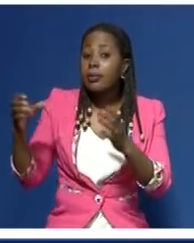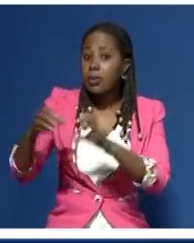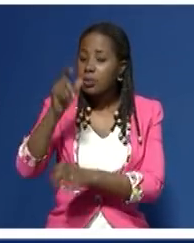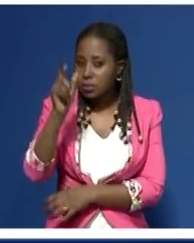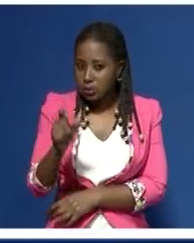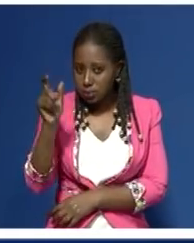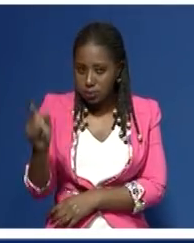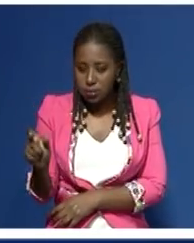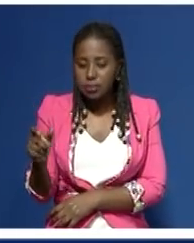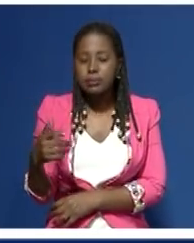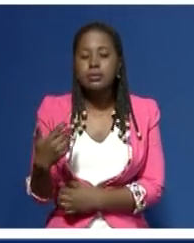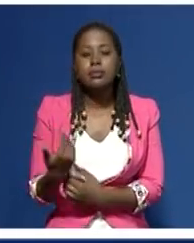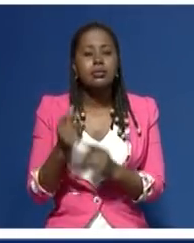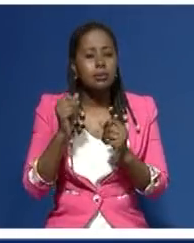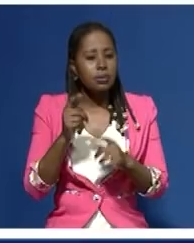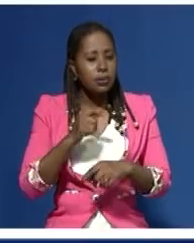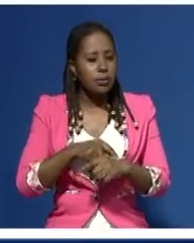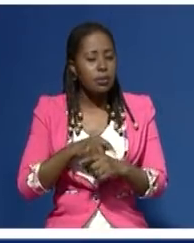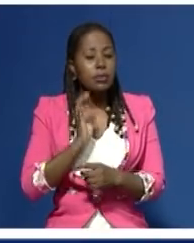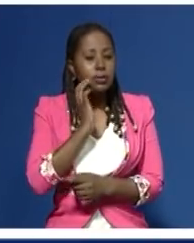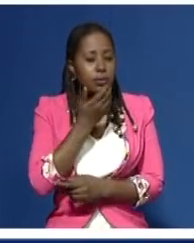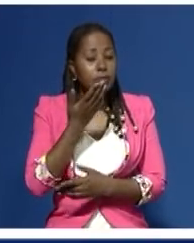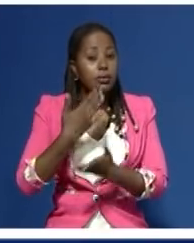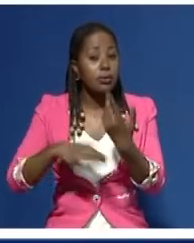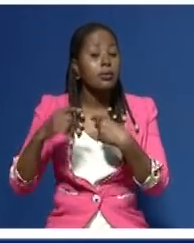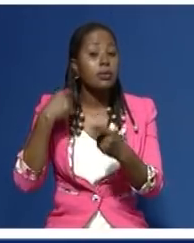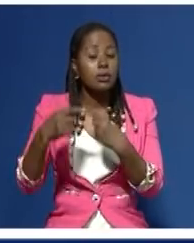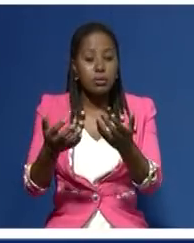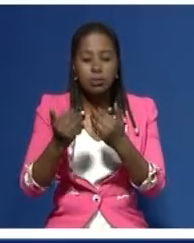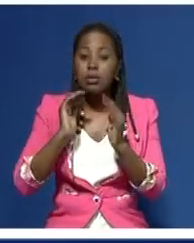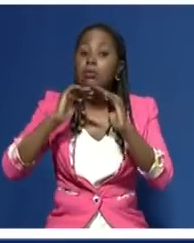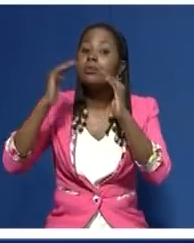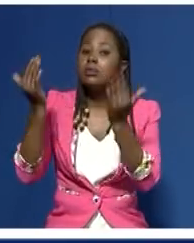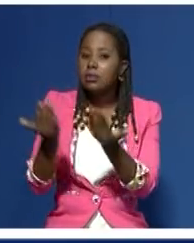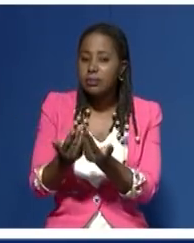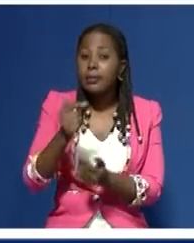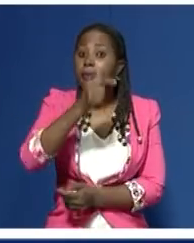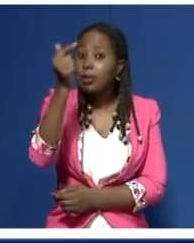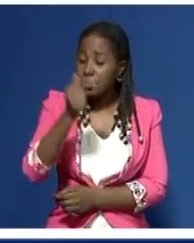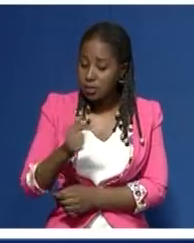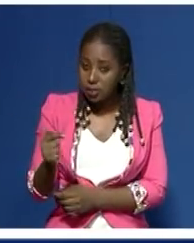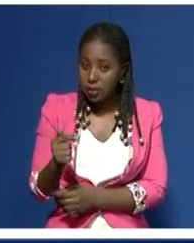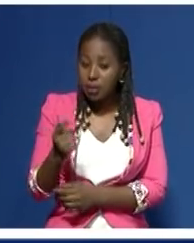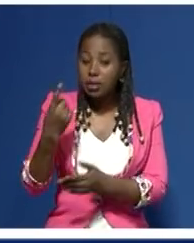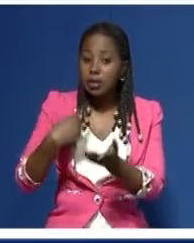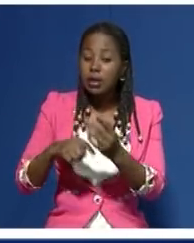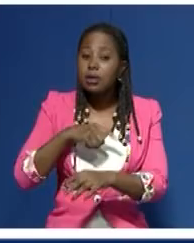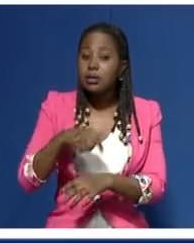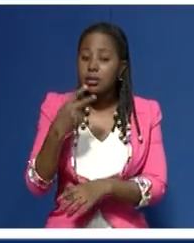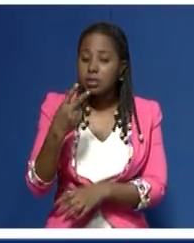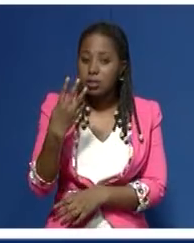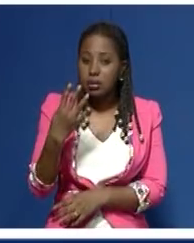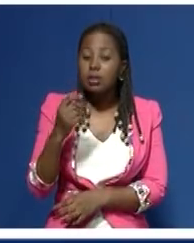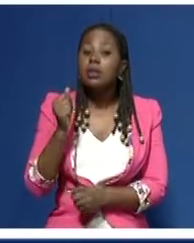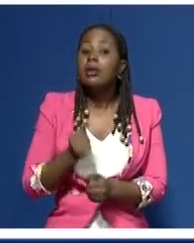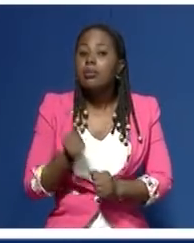watu. Lakini wakati tahadhari zaidi zikiendelea kuchukuliwa duniani, Tanzania ndani ya saa